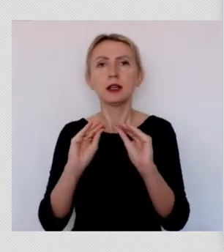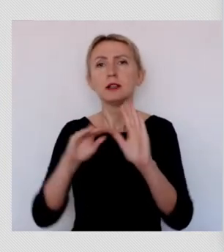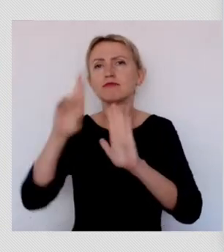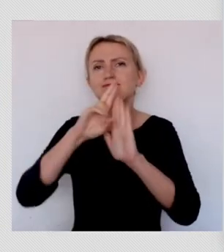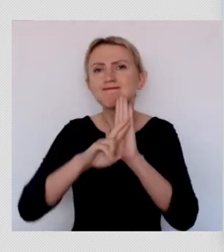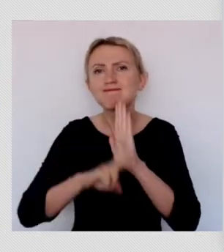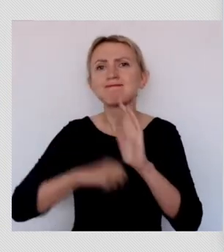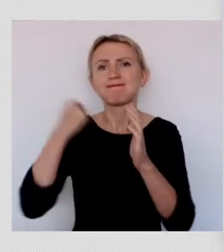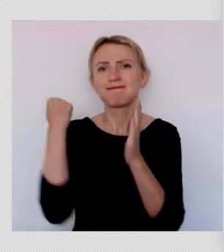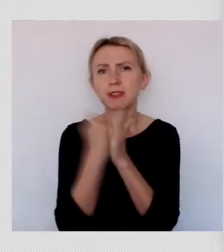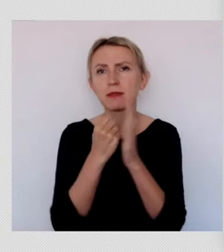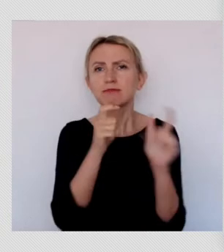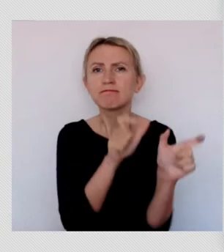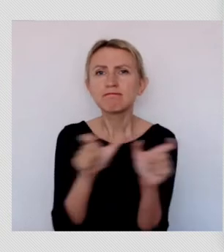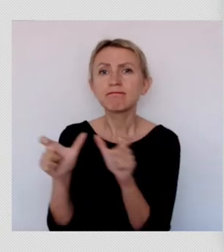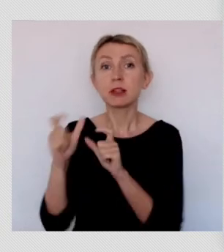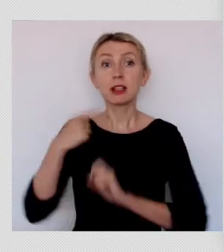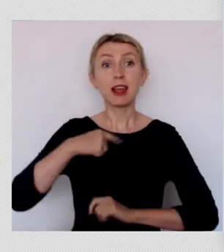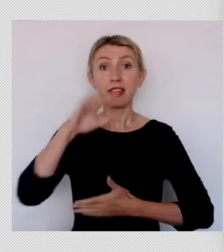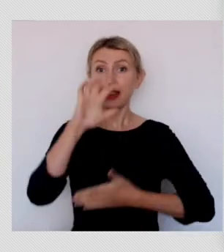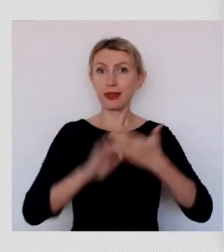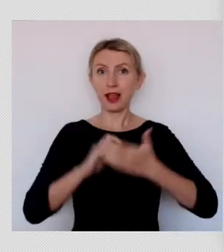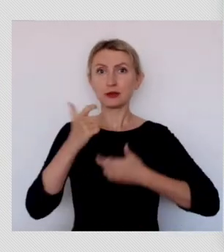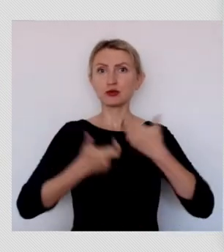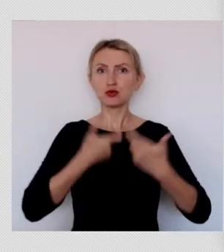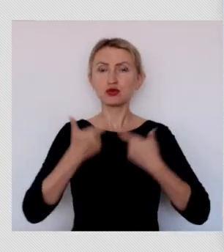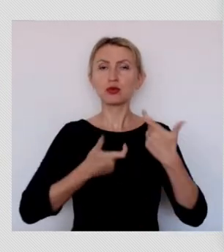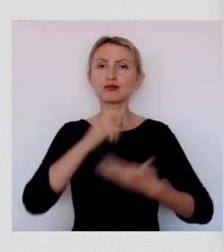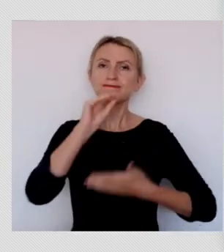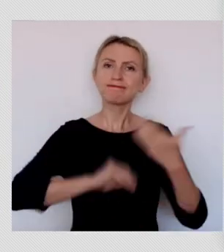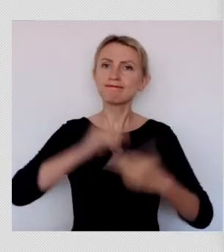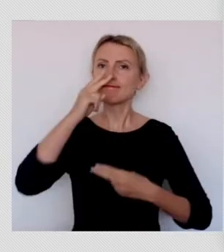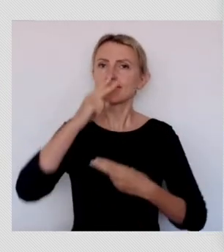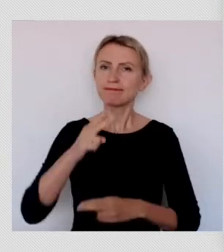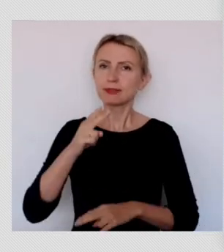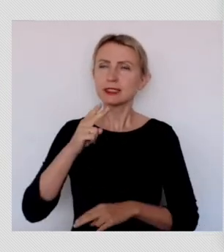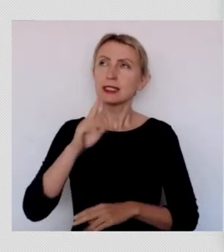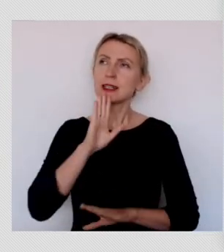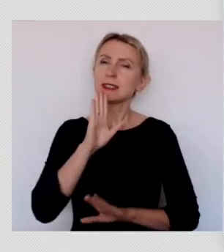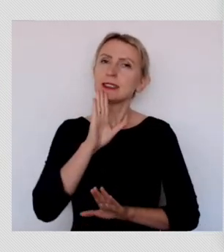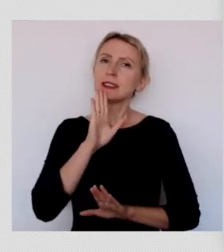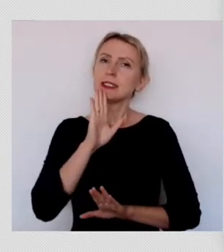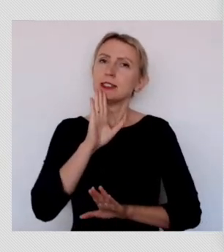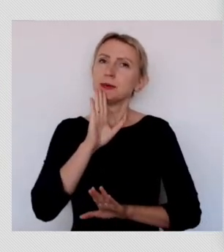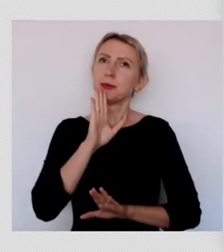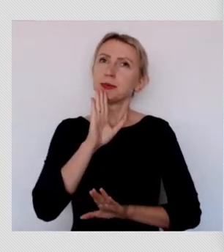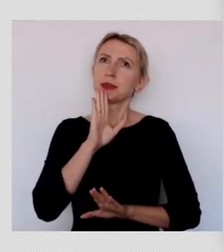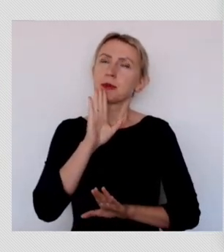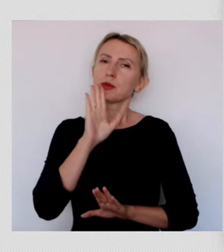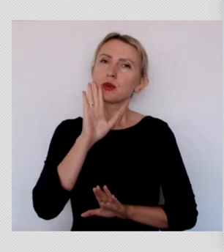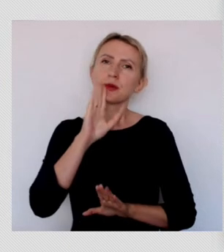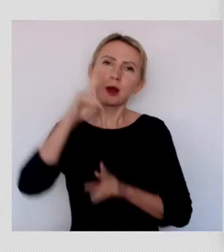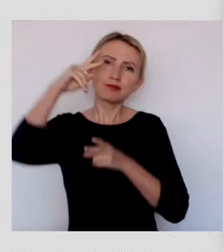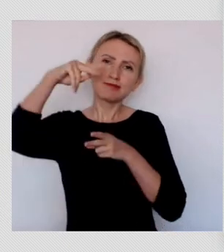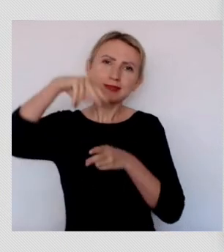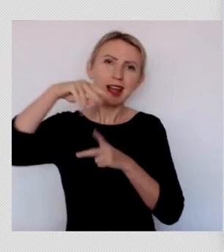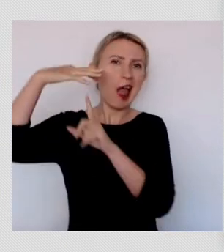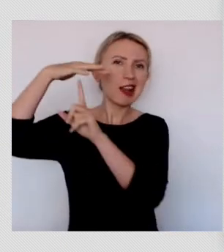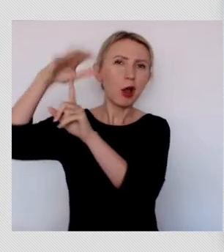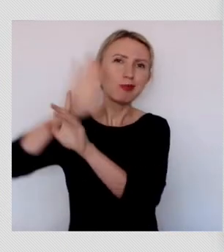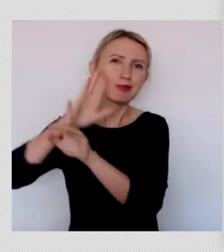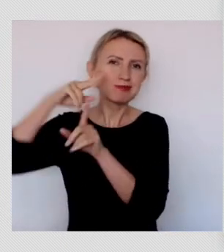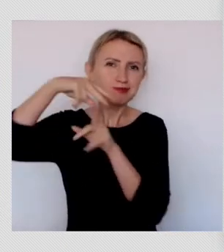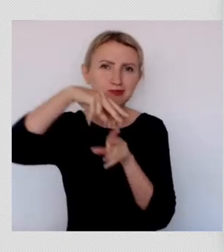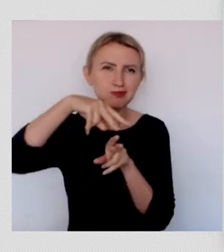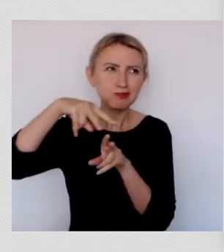I ja ten tekst poczyniłem, patrząc na to z takiej właściwie z lotu helikoptera, na te wydarzenia,